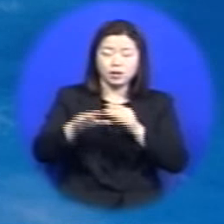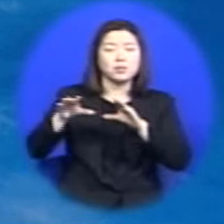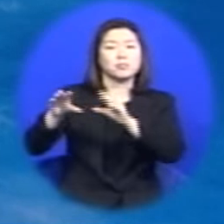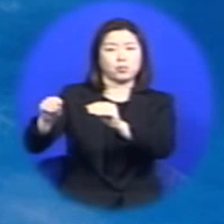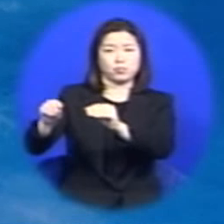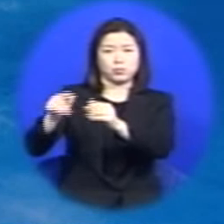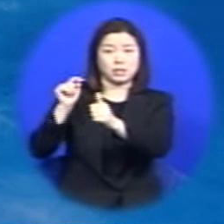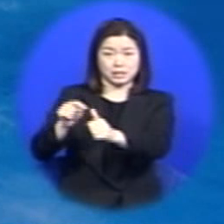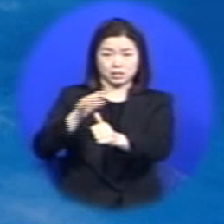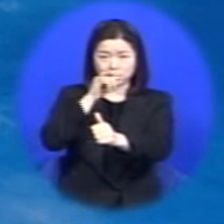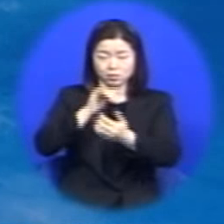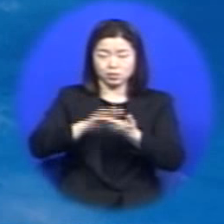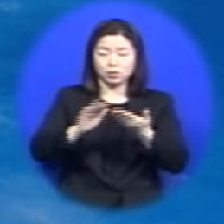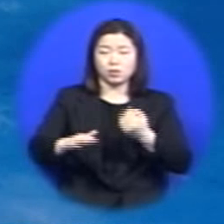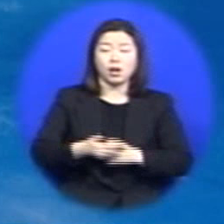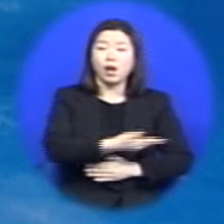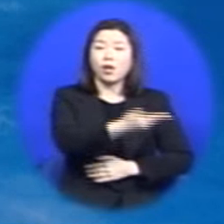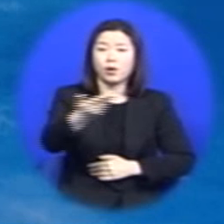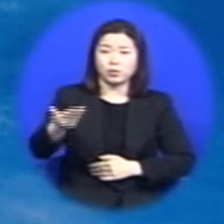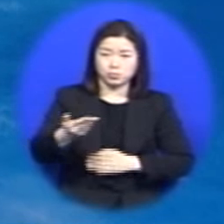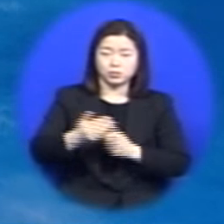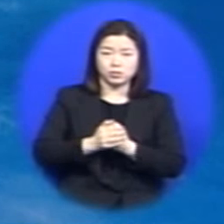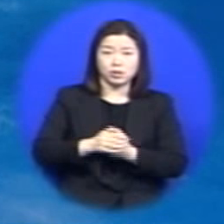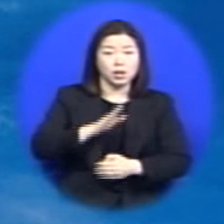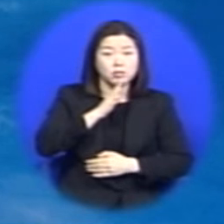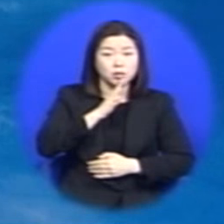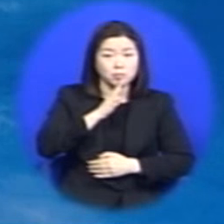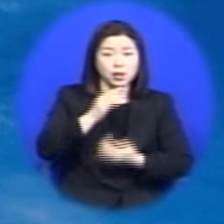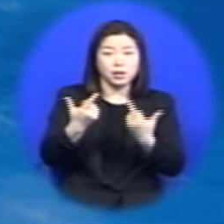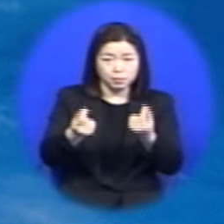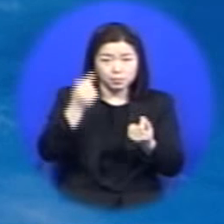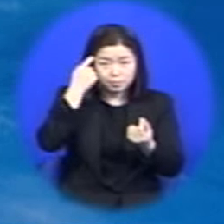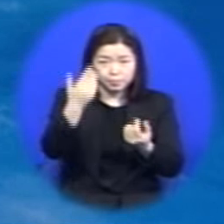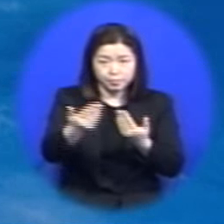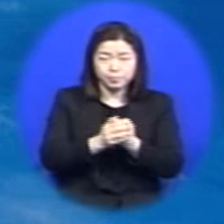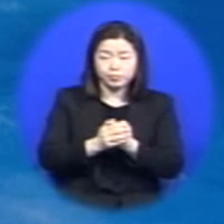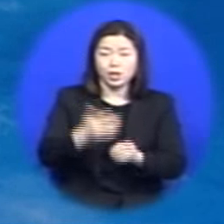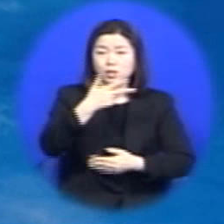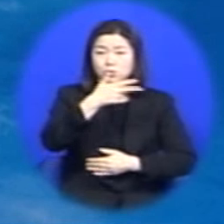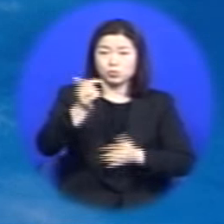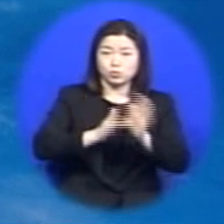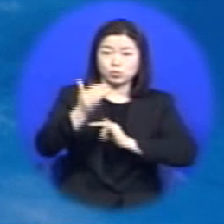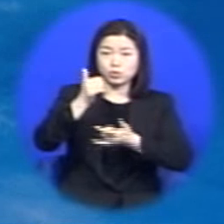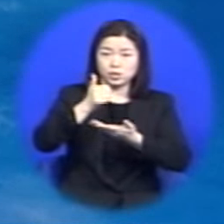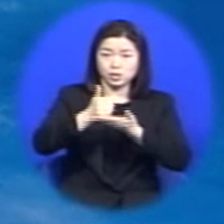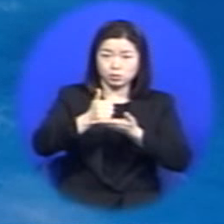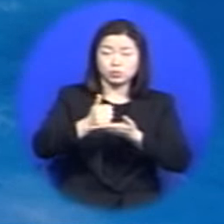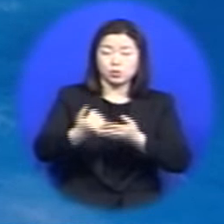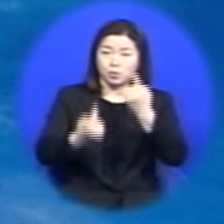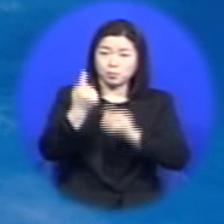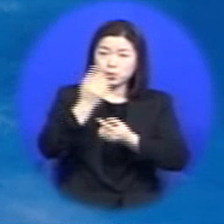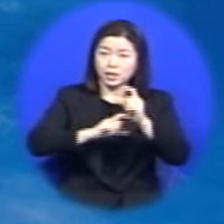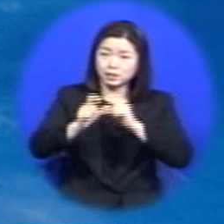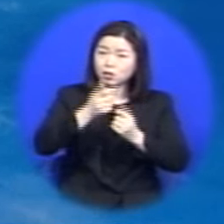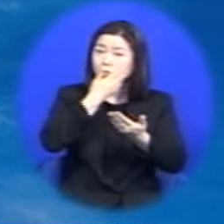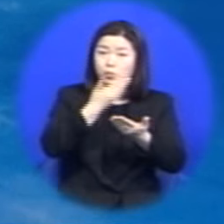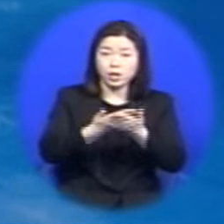중단시켰습니다. 여러분, 정말 그렇습니까? 주 예수보다 더 귀한 것은